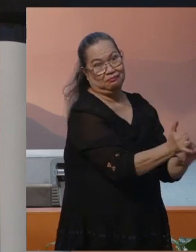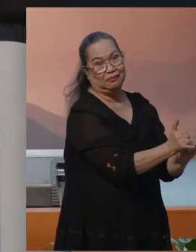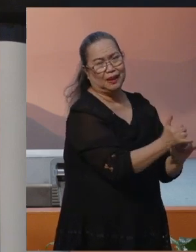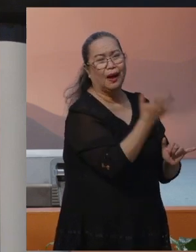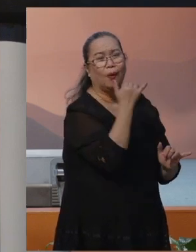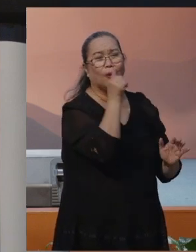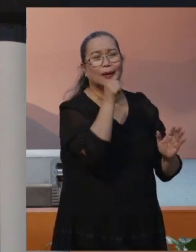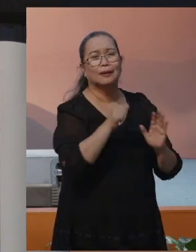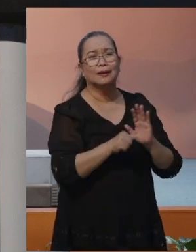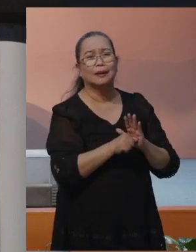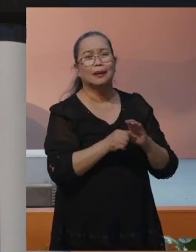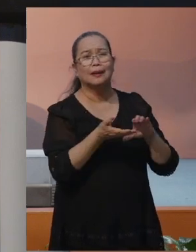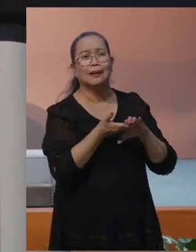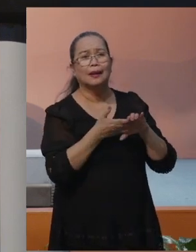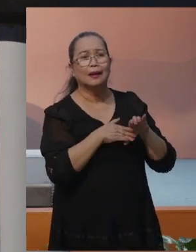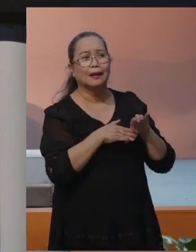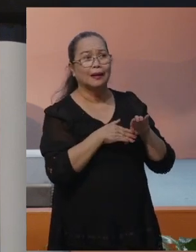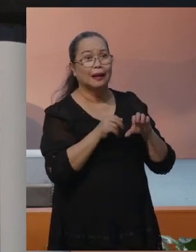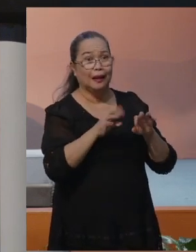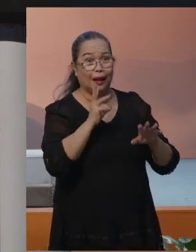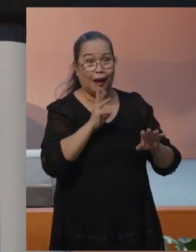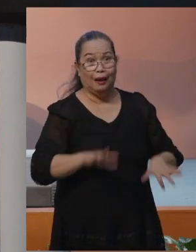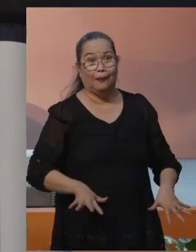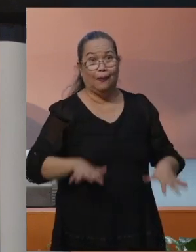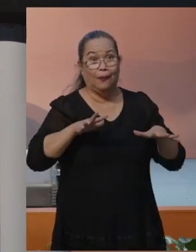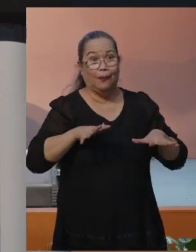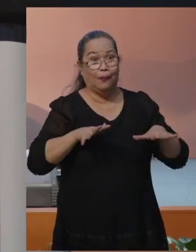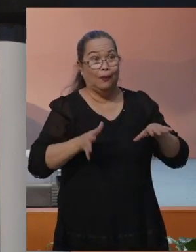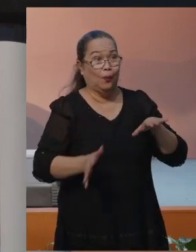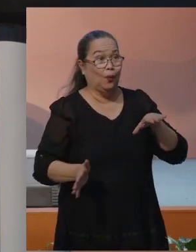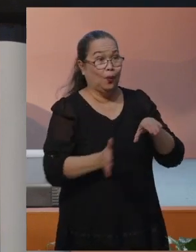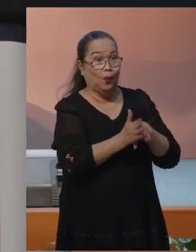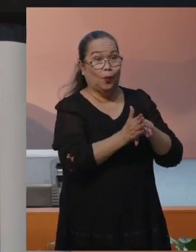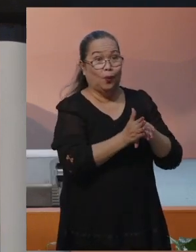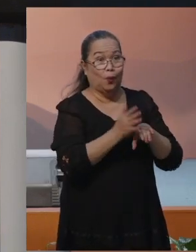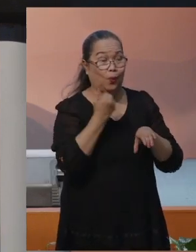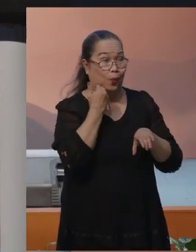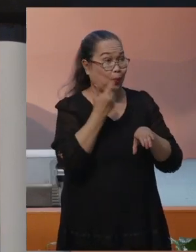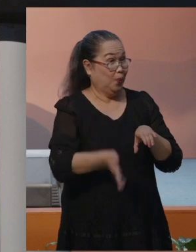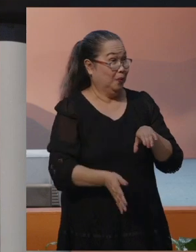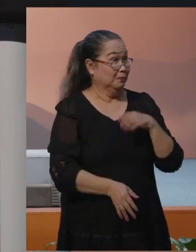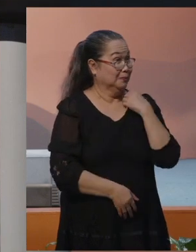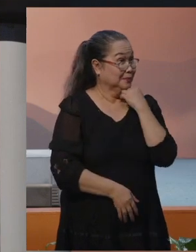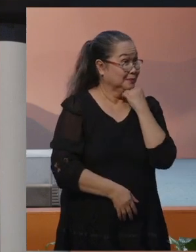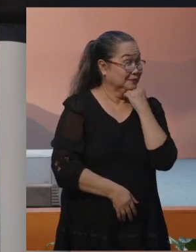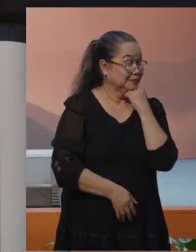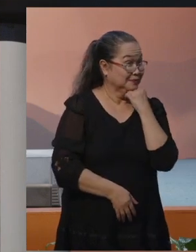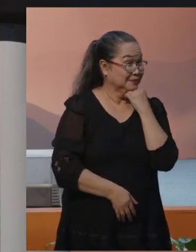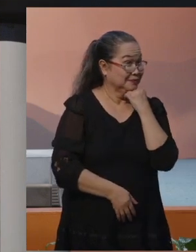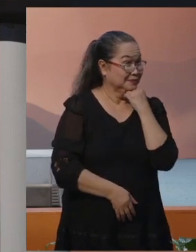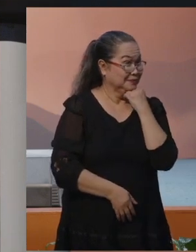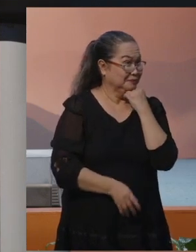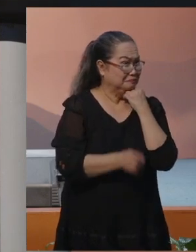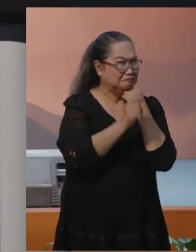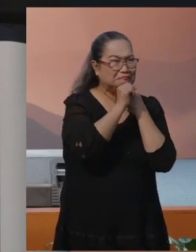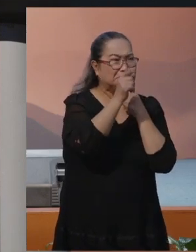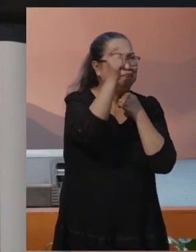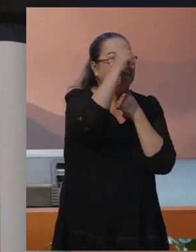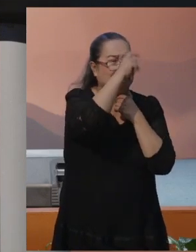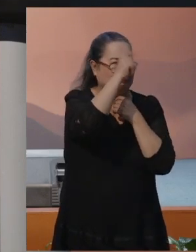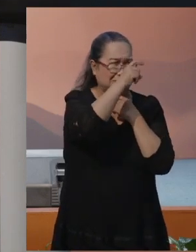magtatago sa kuweba? Kung barahin lang yung entrance ng kuweba, patay ka na. Hindi sila masyadong matalino,